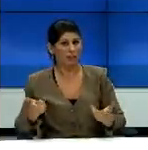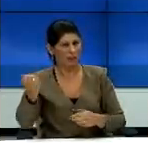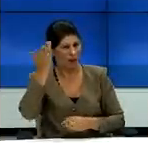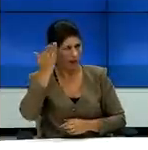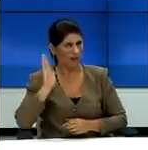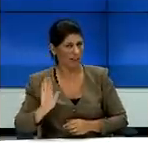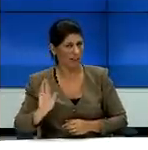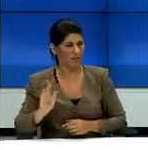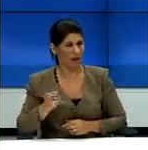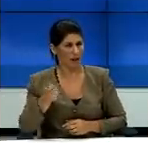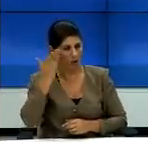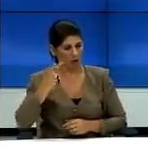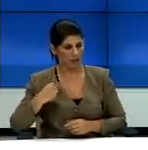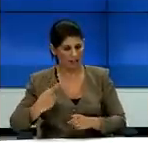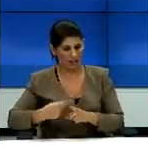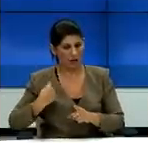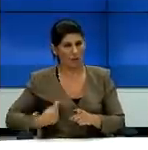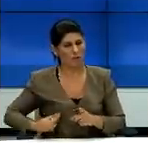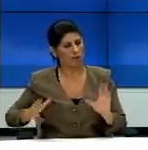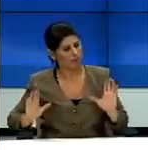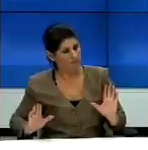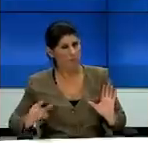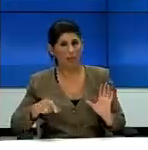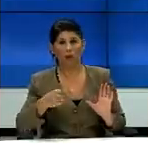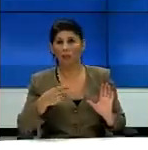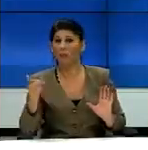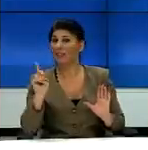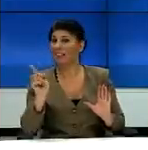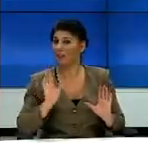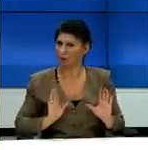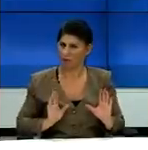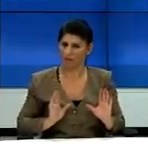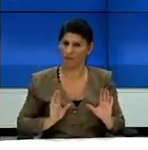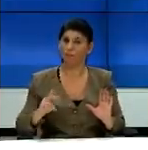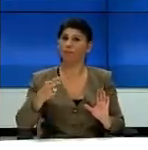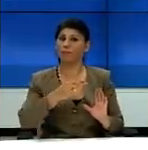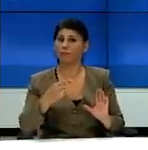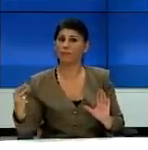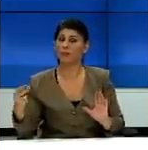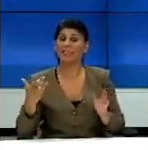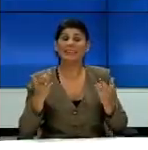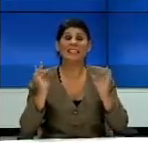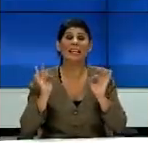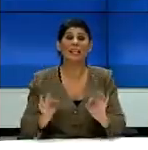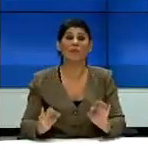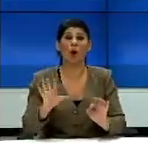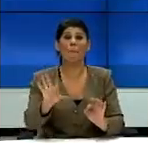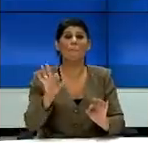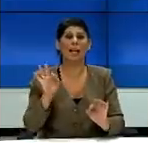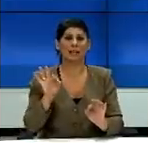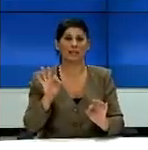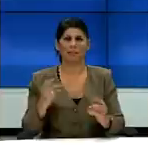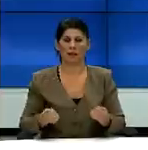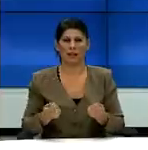λίγο ακριβά στήχησε στο ελληνικό δημόσιο. Εν τούτης, το θέμα δεν είναι αυτό. Το θέμα είναι τι ακριβώς επιλέξατε να